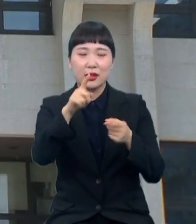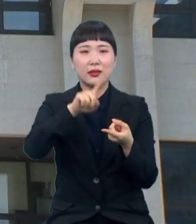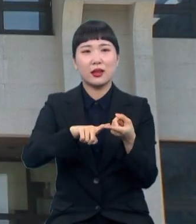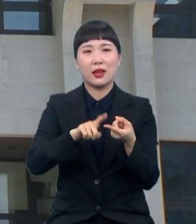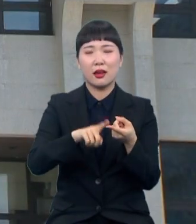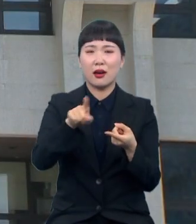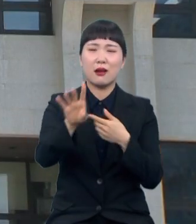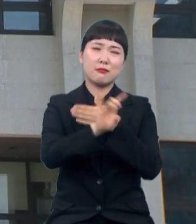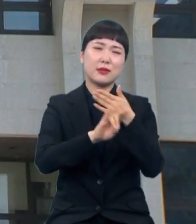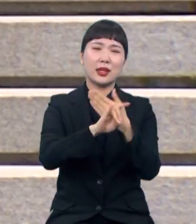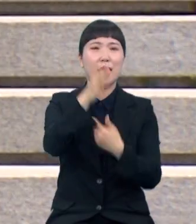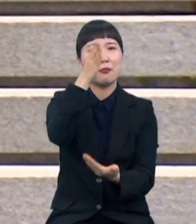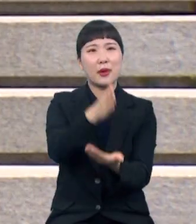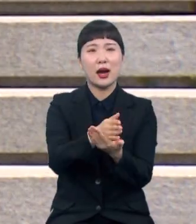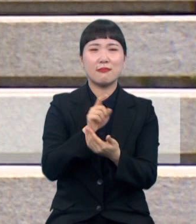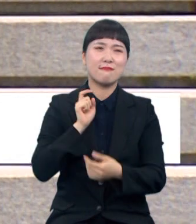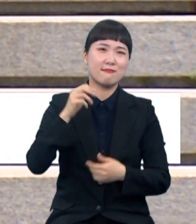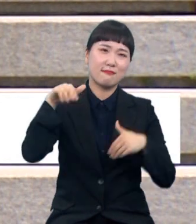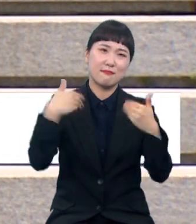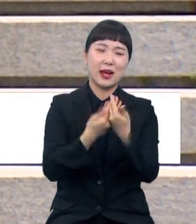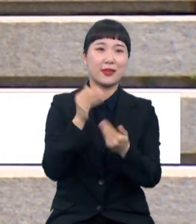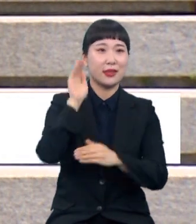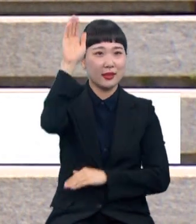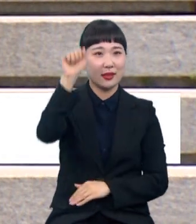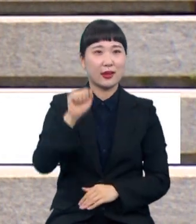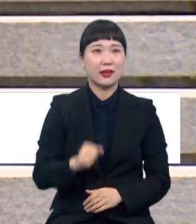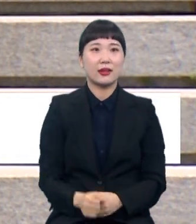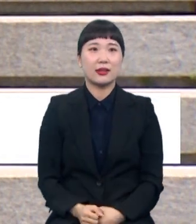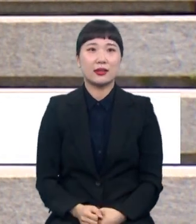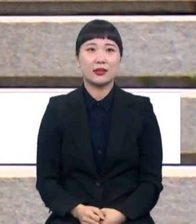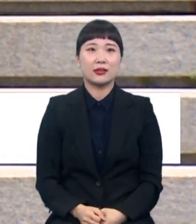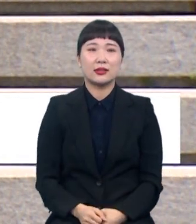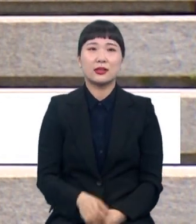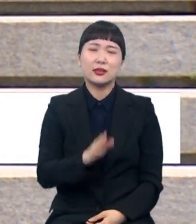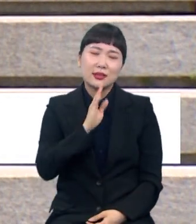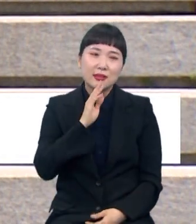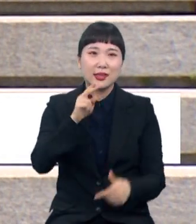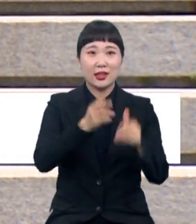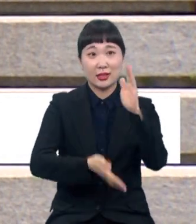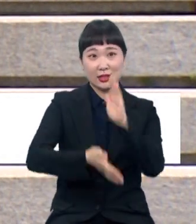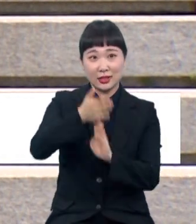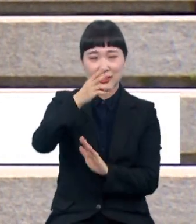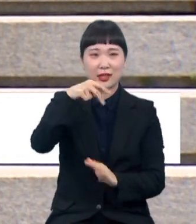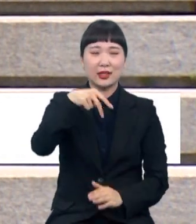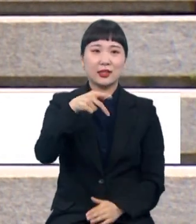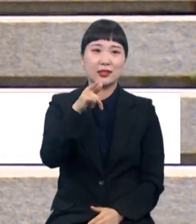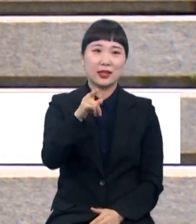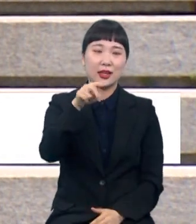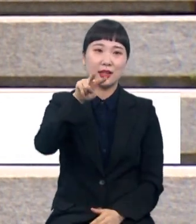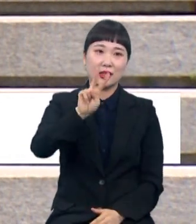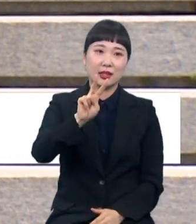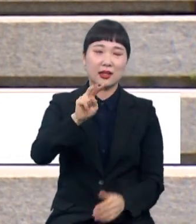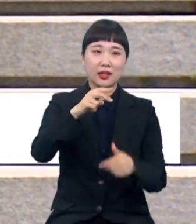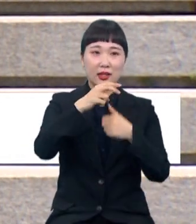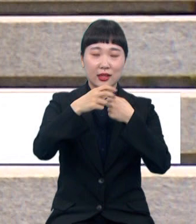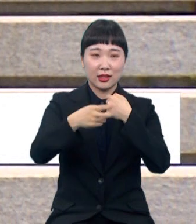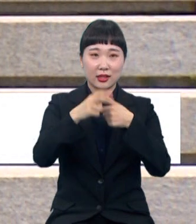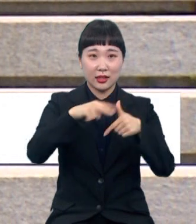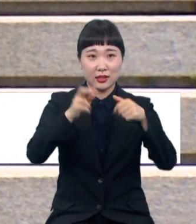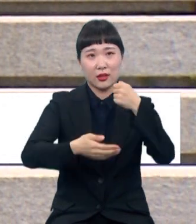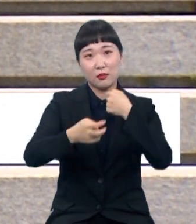겁니다. 진정으로 인천시가 제2인천의료원을 건립할 의지가 있다면 이미 수행한 바